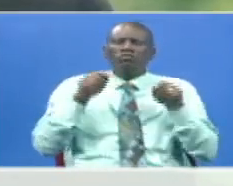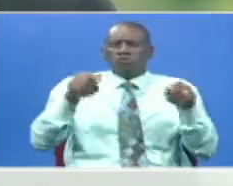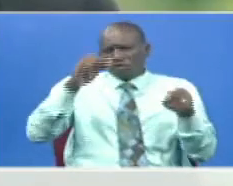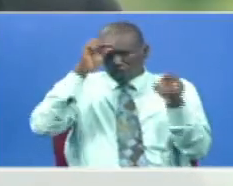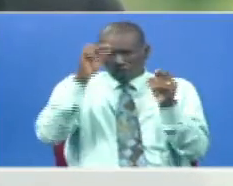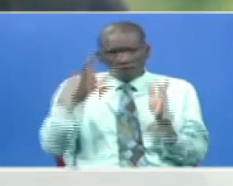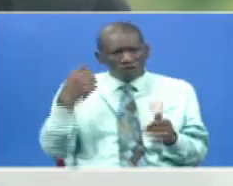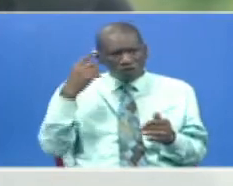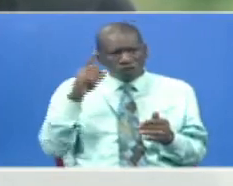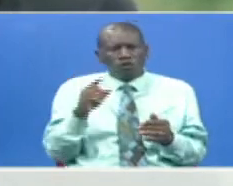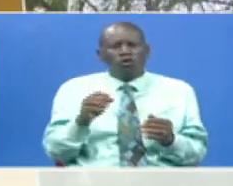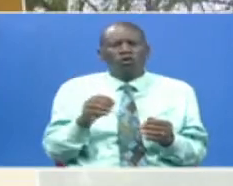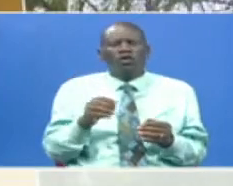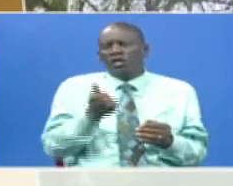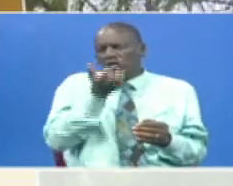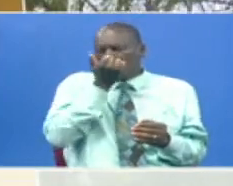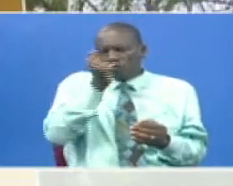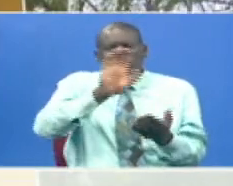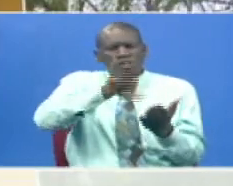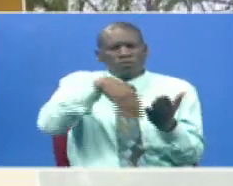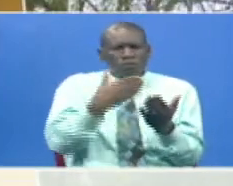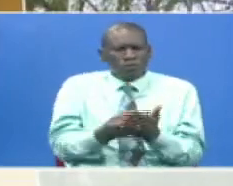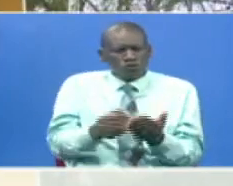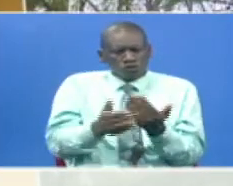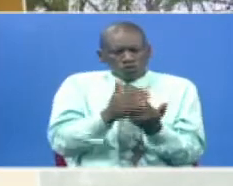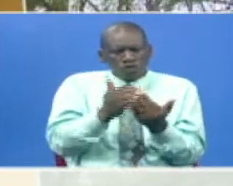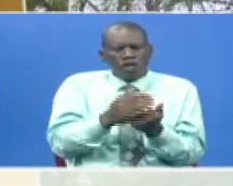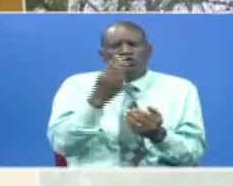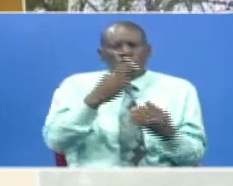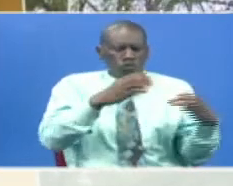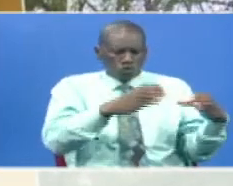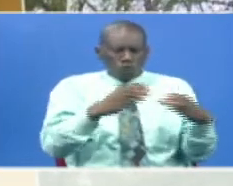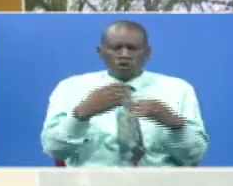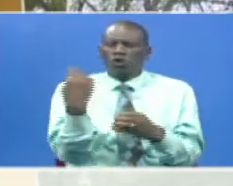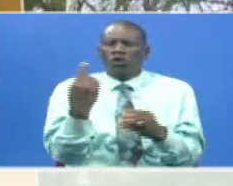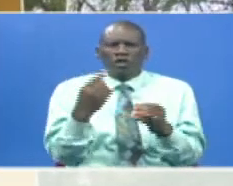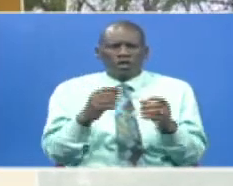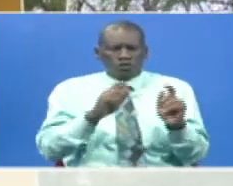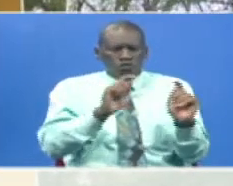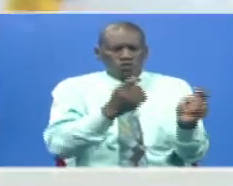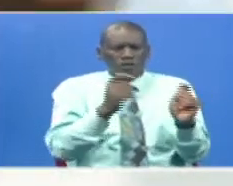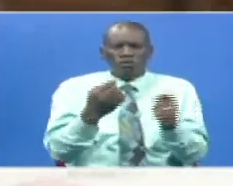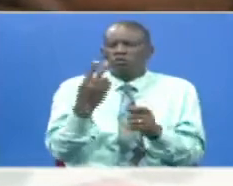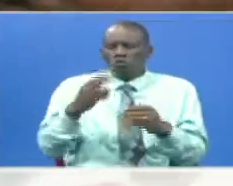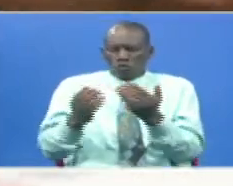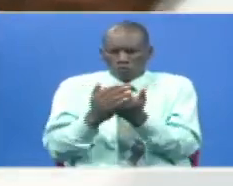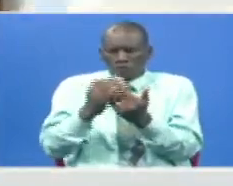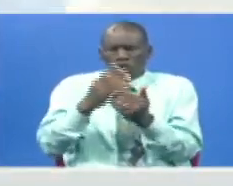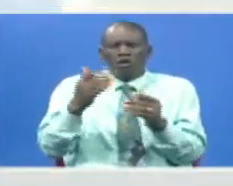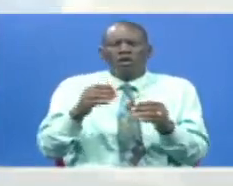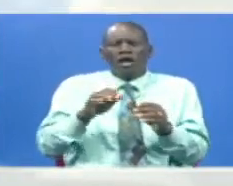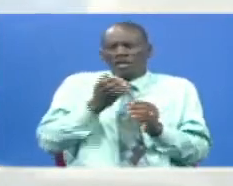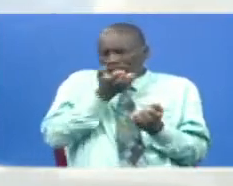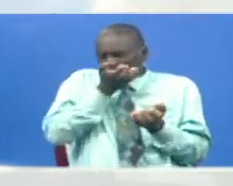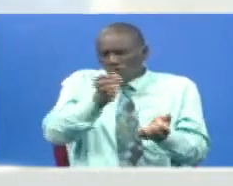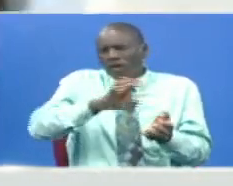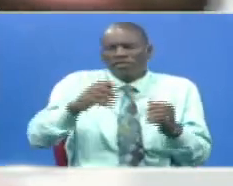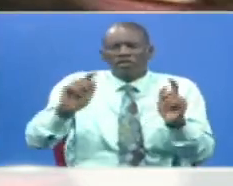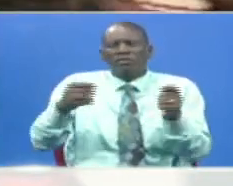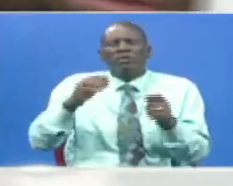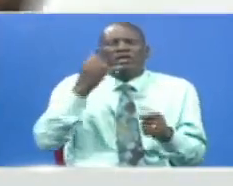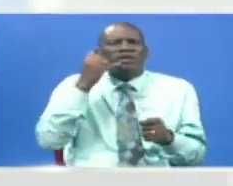kwa kutoa mapendekezo potofu, kupendelea jamii mbili pekee na kubagua zingine katika kaunti ya Nakuru.